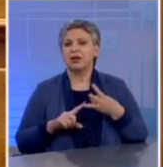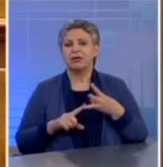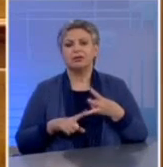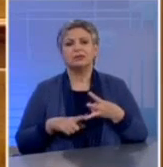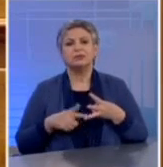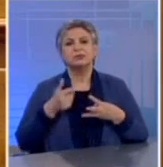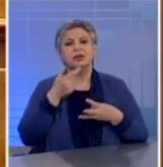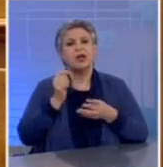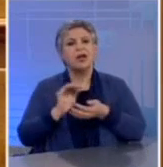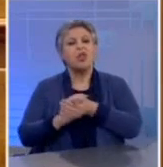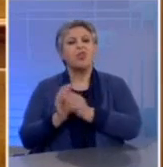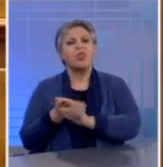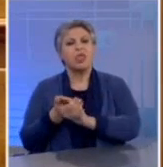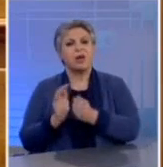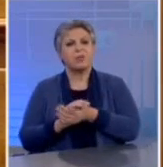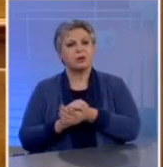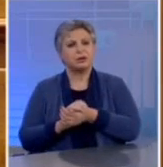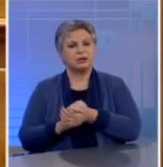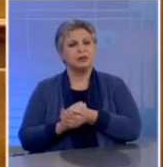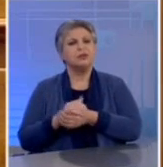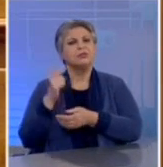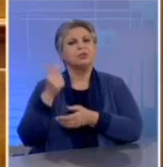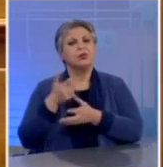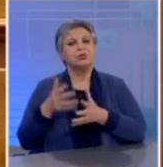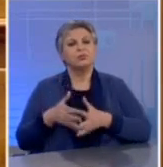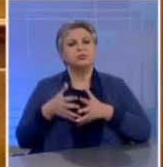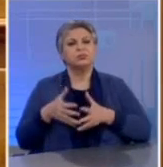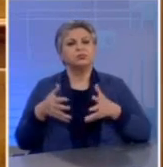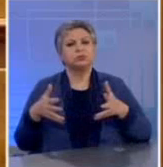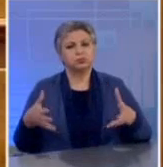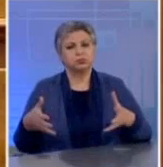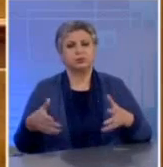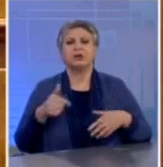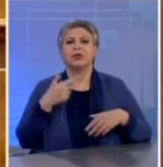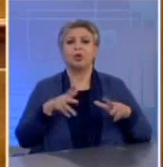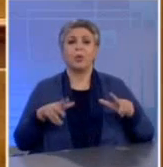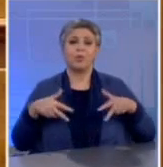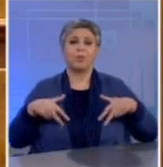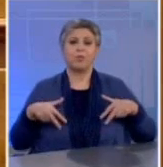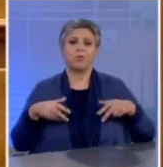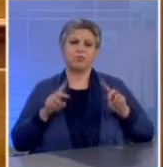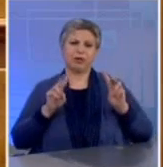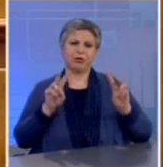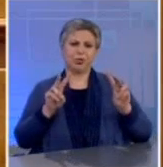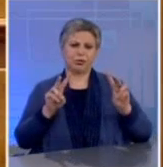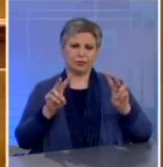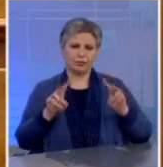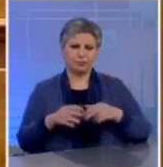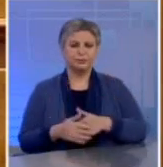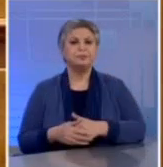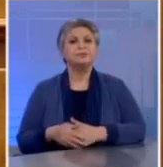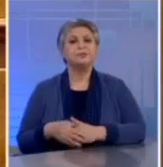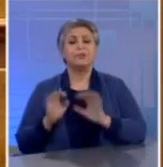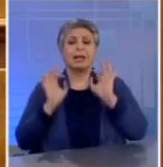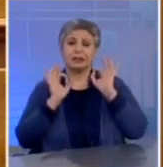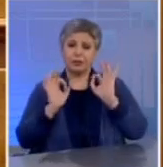διαπλοκή η οποία τρανώθηκε όλα αυτά τα χρόνια της διακυβέρνησης του ΠΑΣΟΚ. Και βεβαίως η